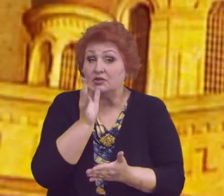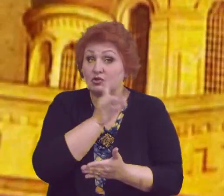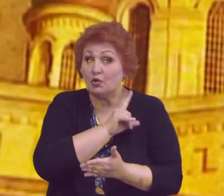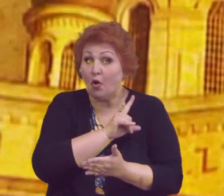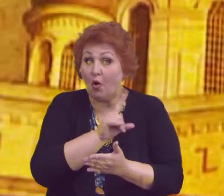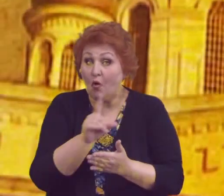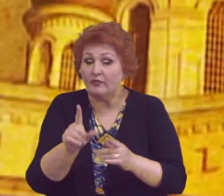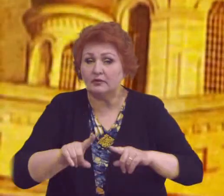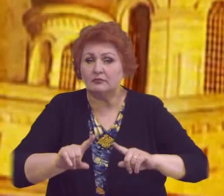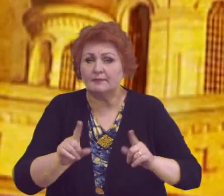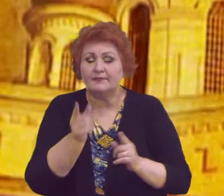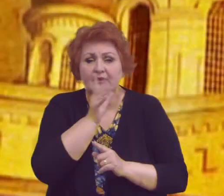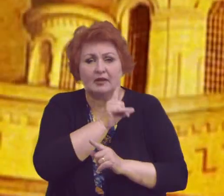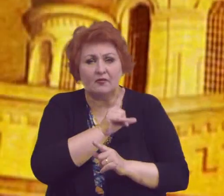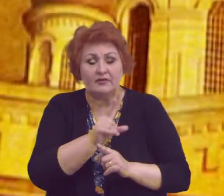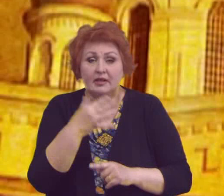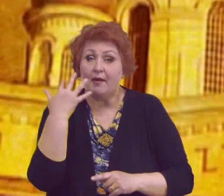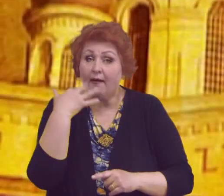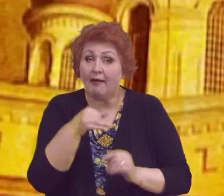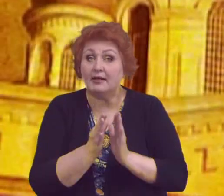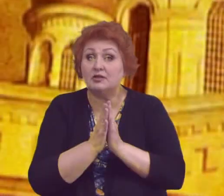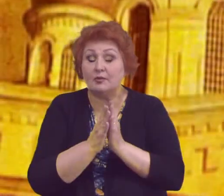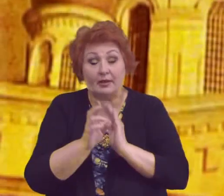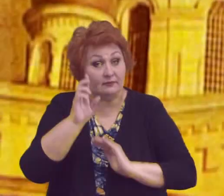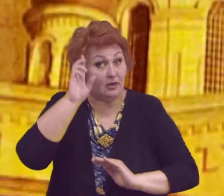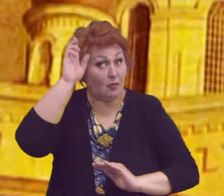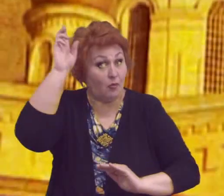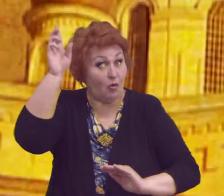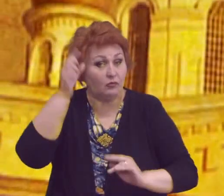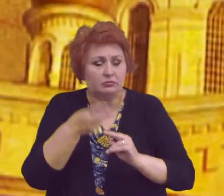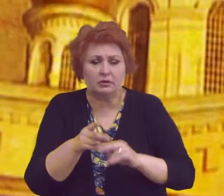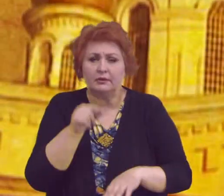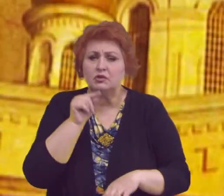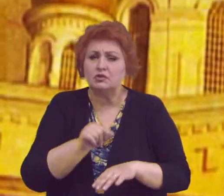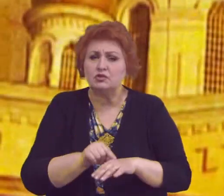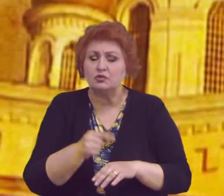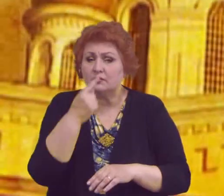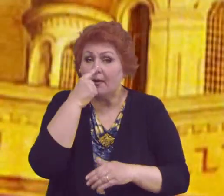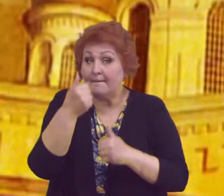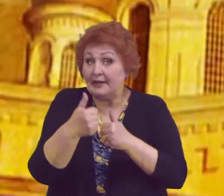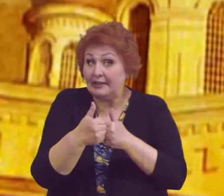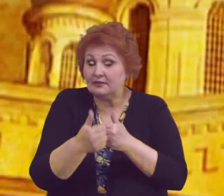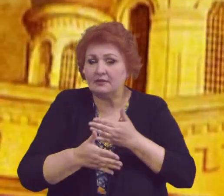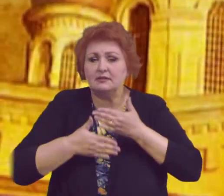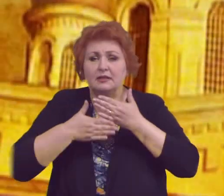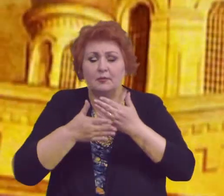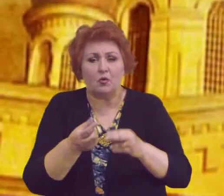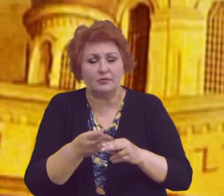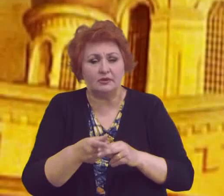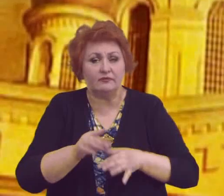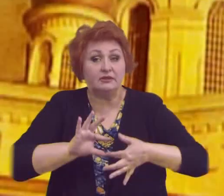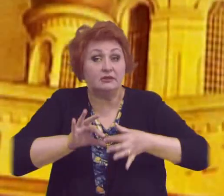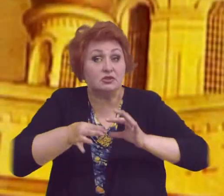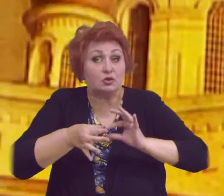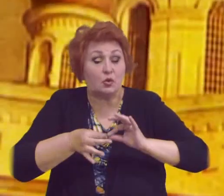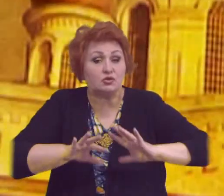время заключения стало периодом самой горячей молитвы к Богу и невероятным ощущением Его близости и помощи в этих